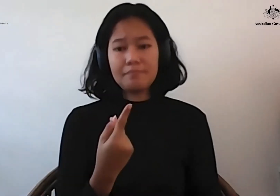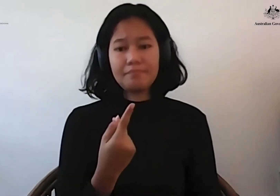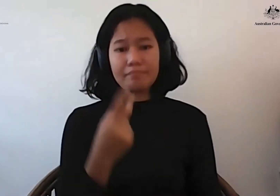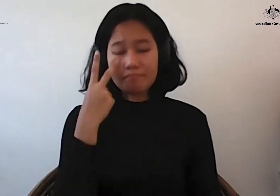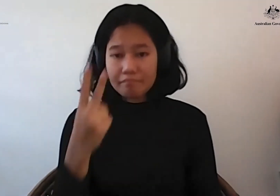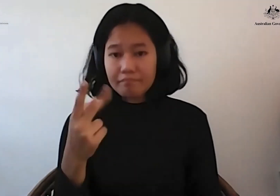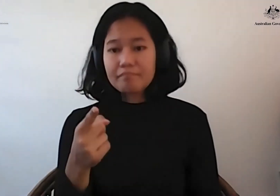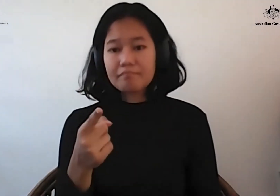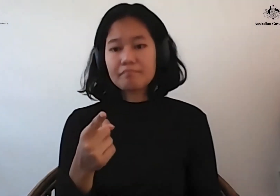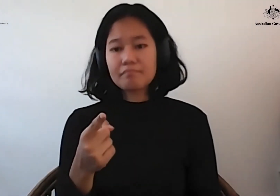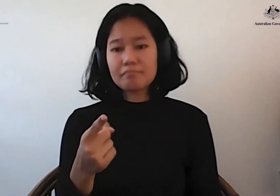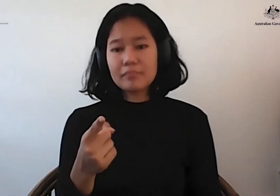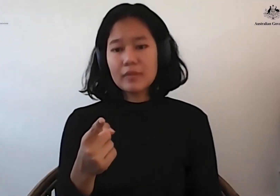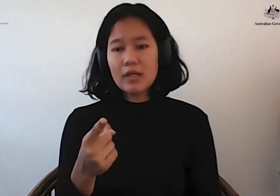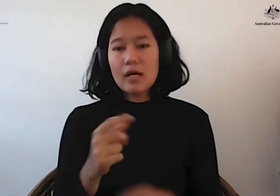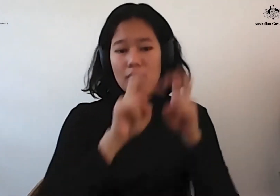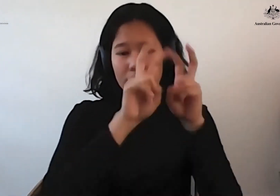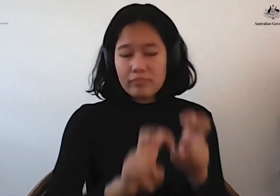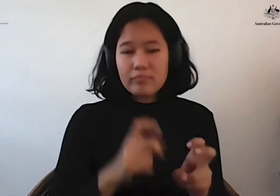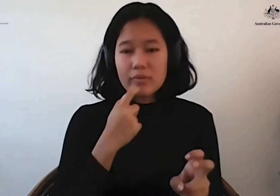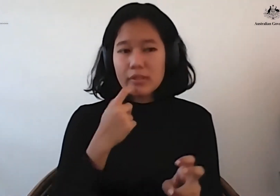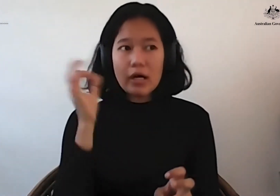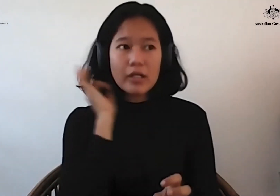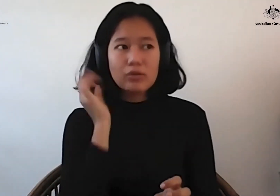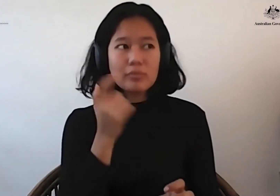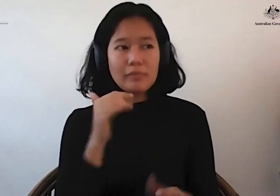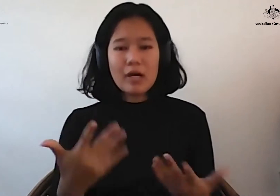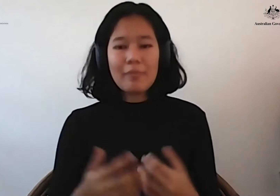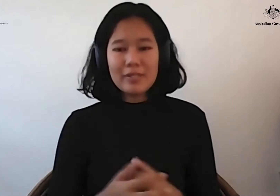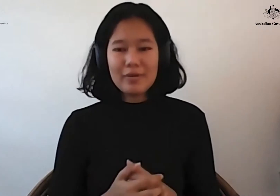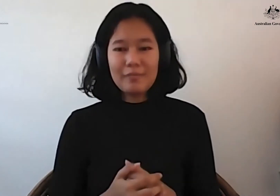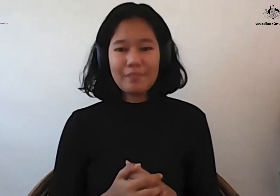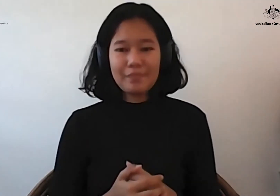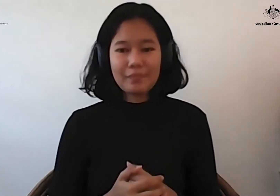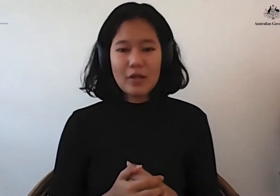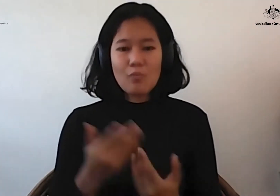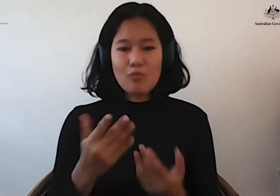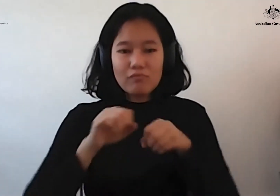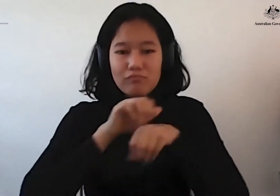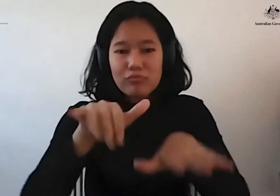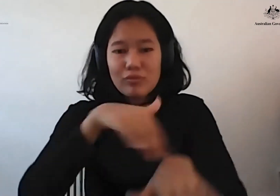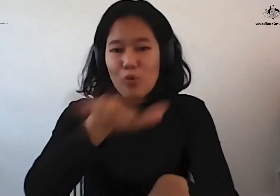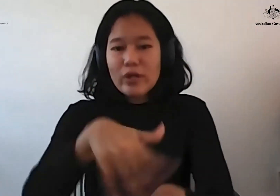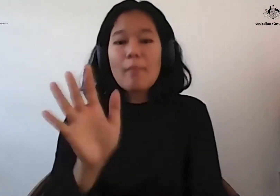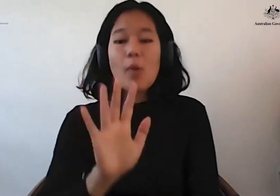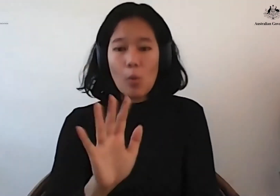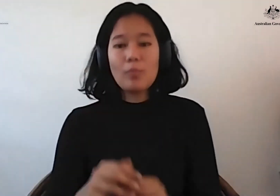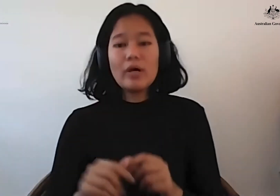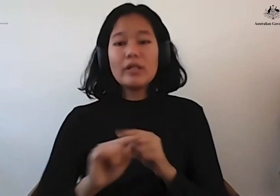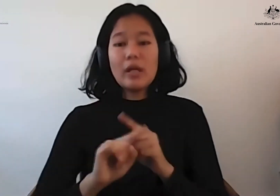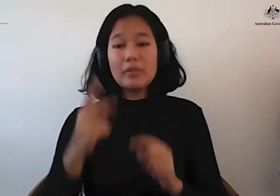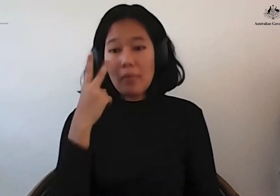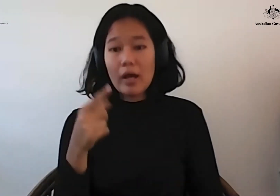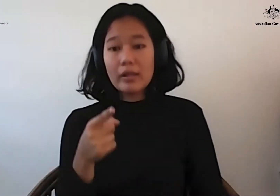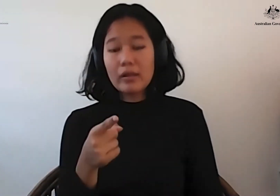temukan, identifikasi kerentanan yang kami lakukan, mungkin belum mencakup semuanya. Jadi saya melihat